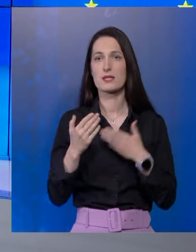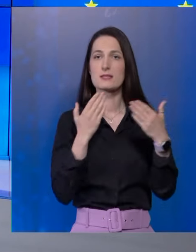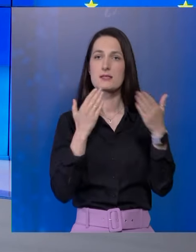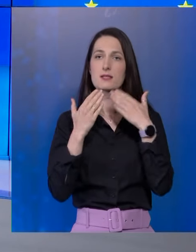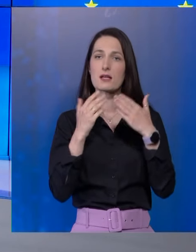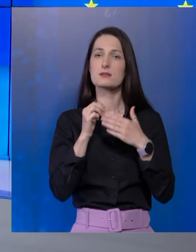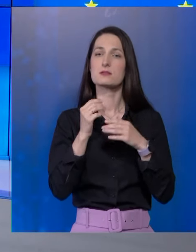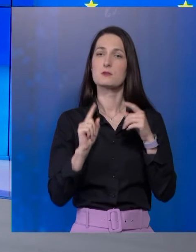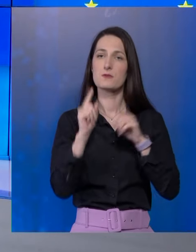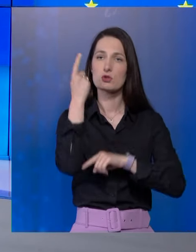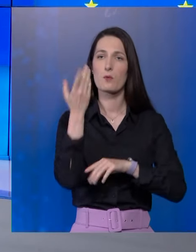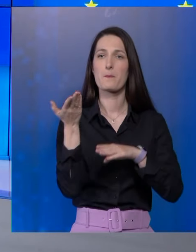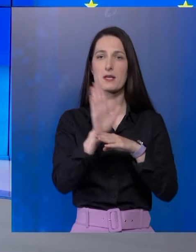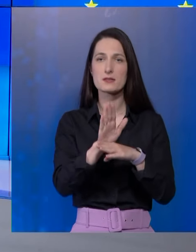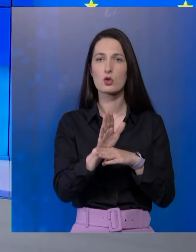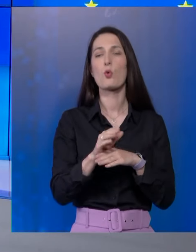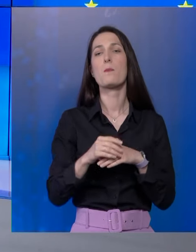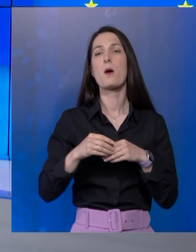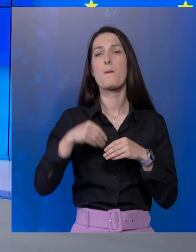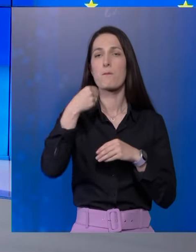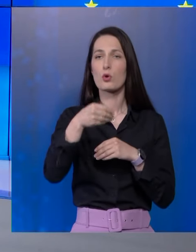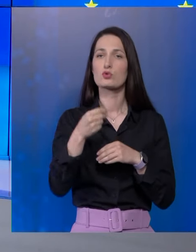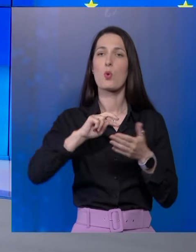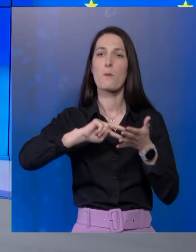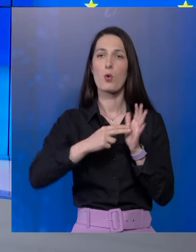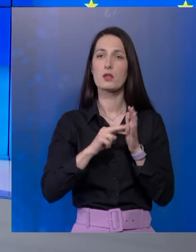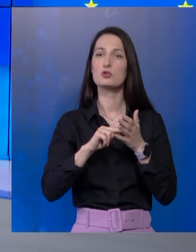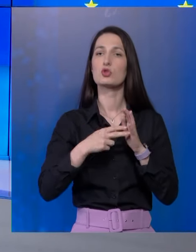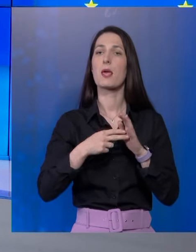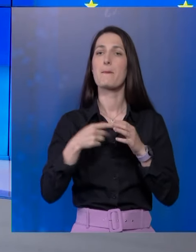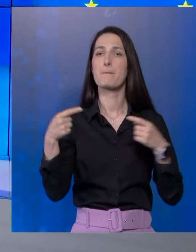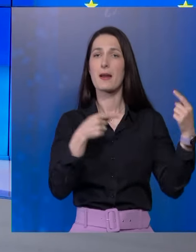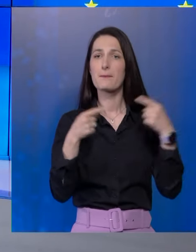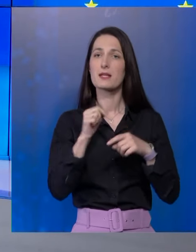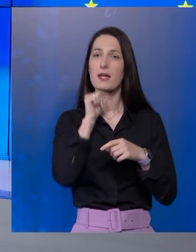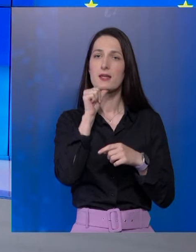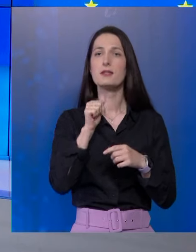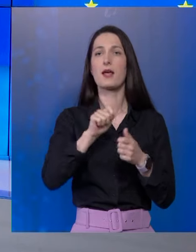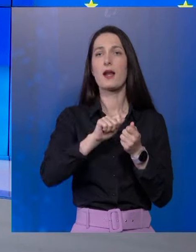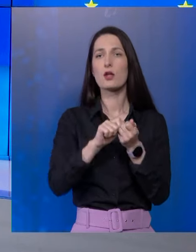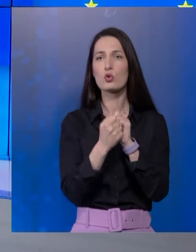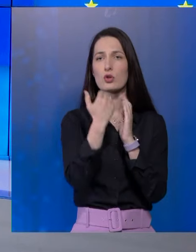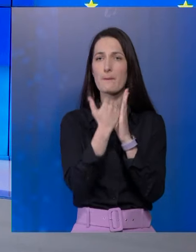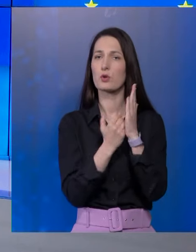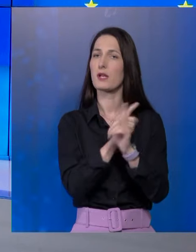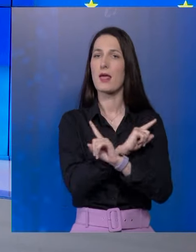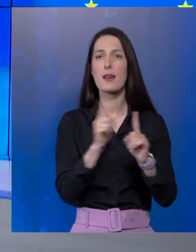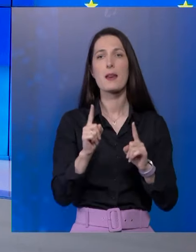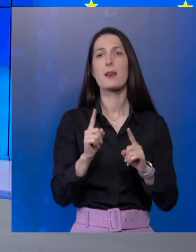s visokim predstavnikom je poručeno da političke prepirke i retorika podjela nikome ne pogoduju.